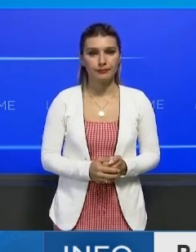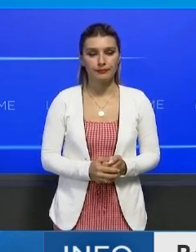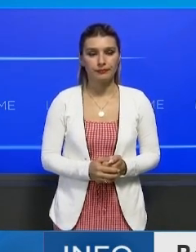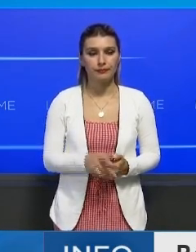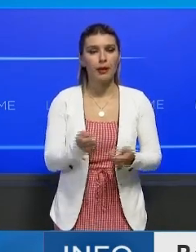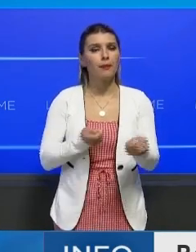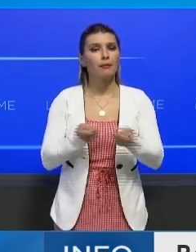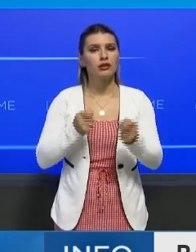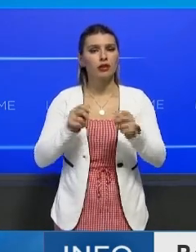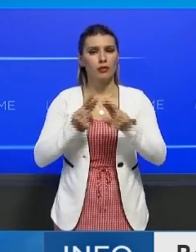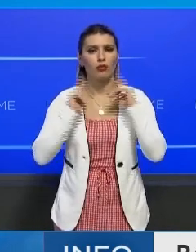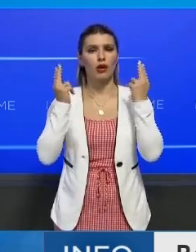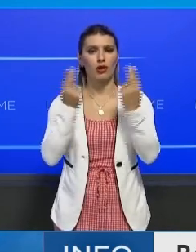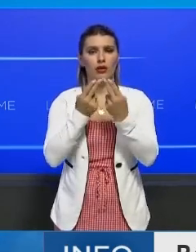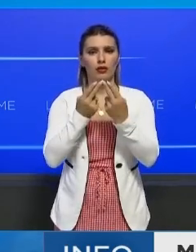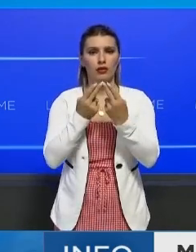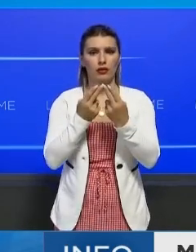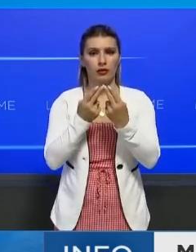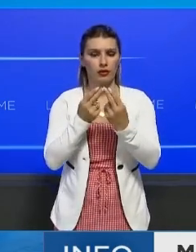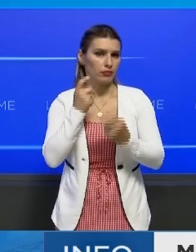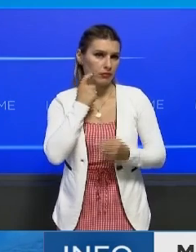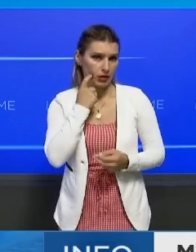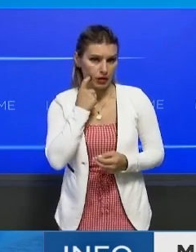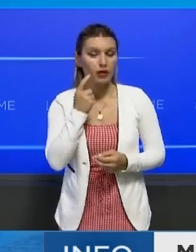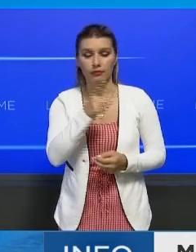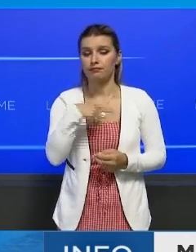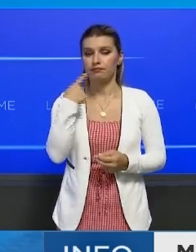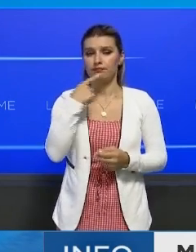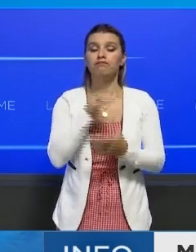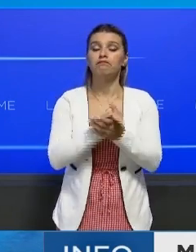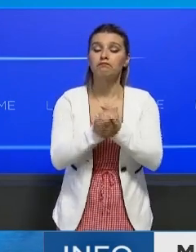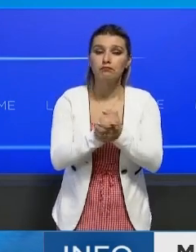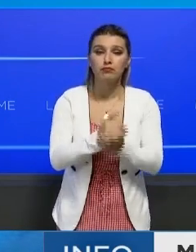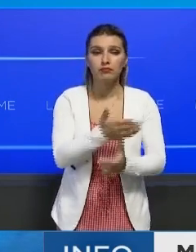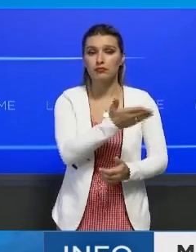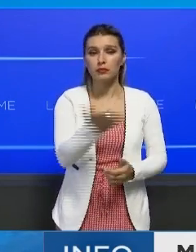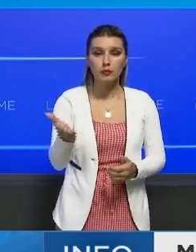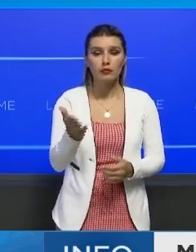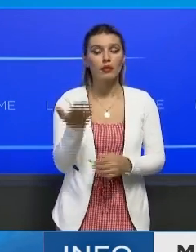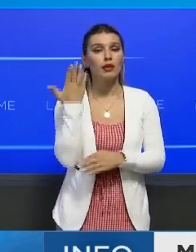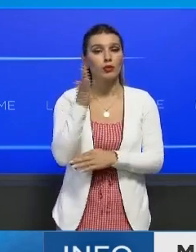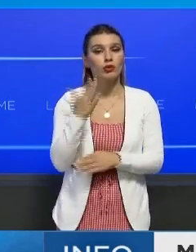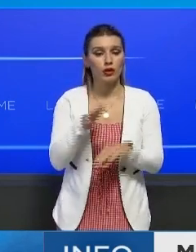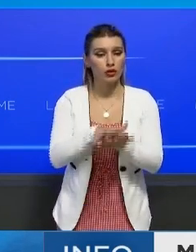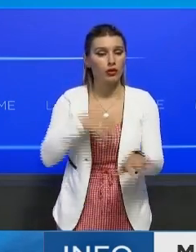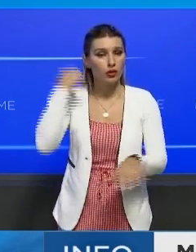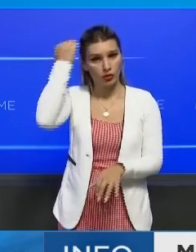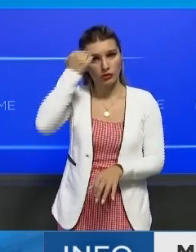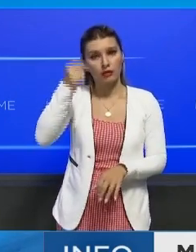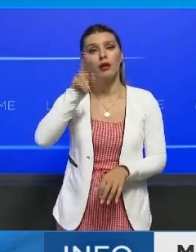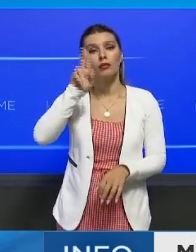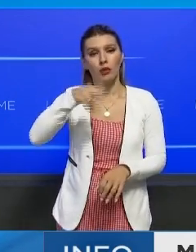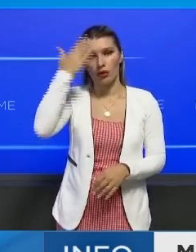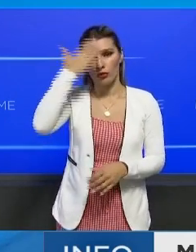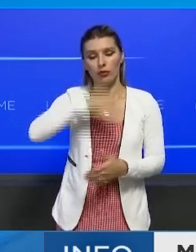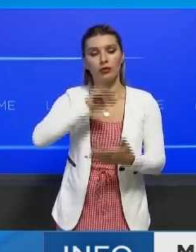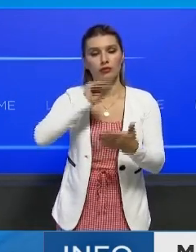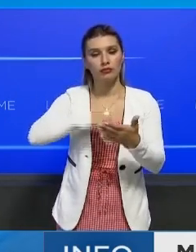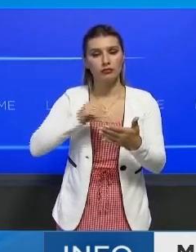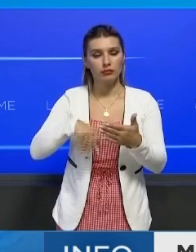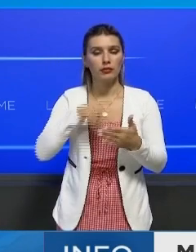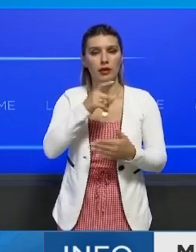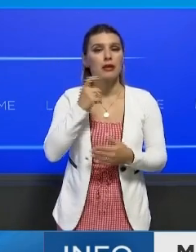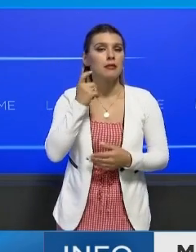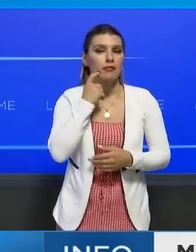Menaxheri i Bankës Botërore për Kosovën Massimiliano Paoliucci ka përgëzuar deputetët e Kuvendit të Kosovës për ratifikimin e marrëveshjes financiare me